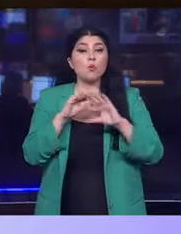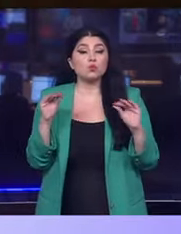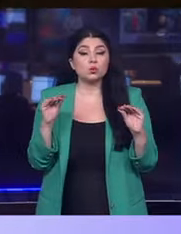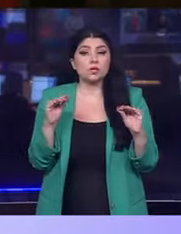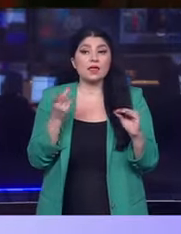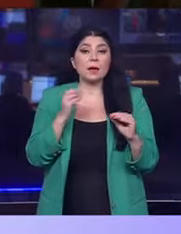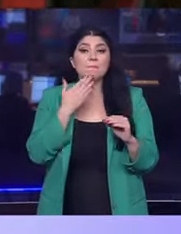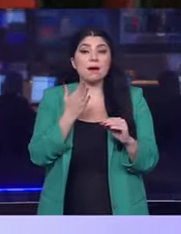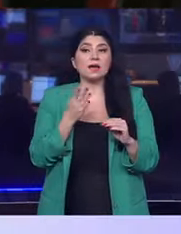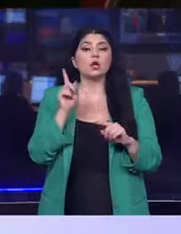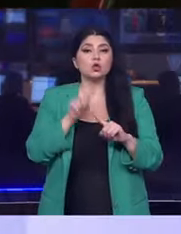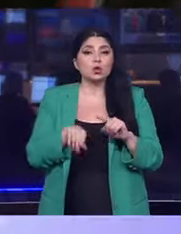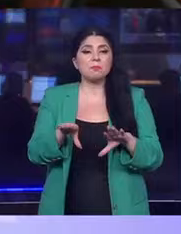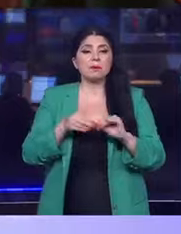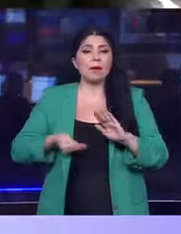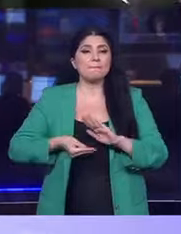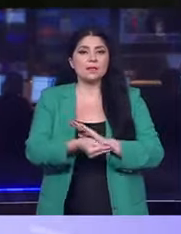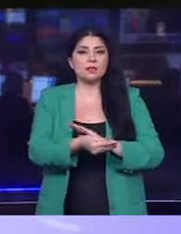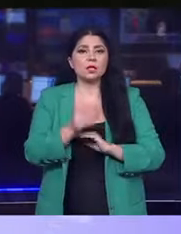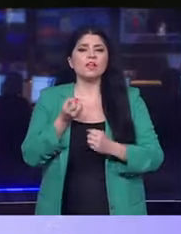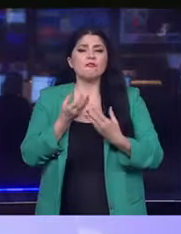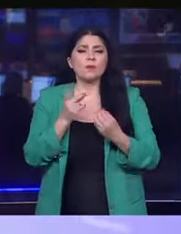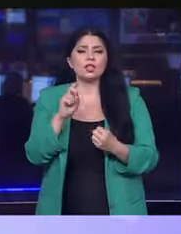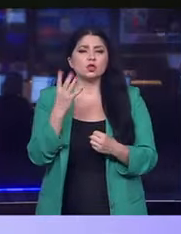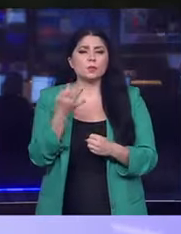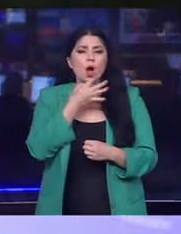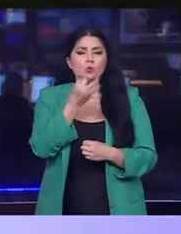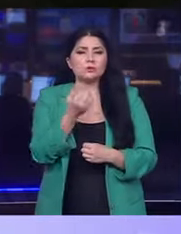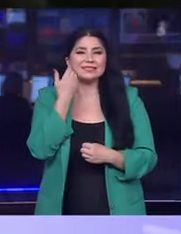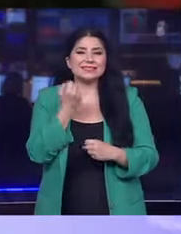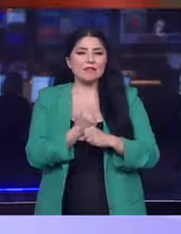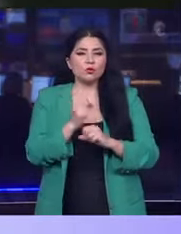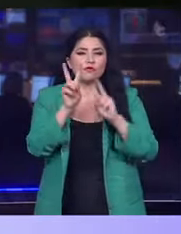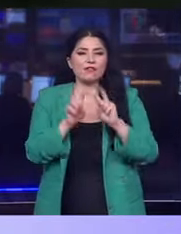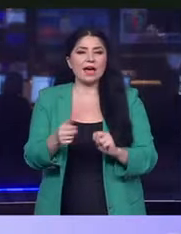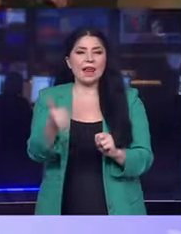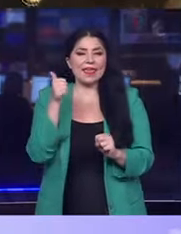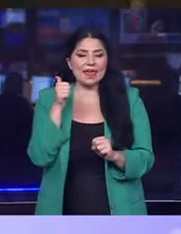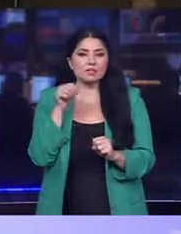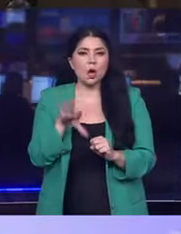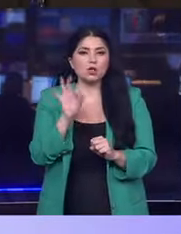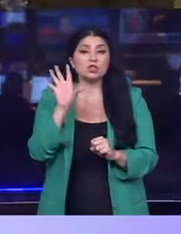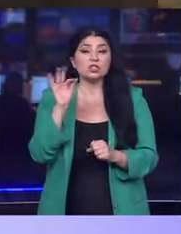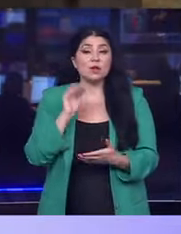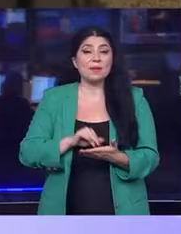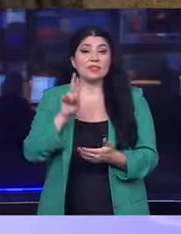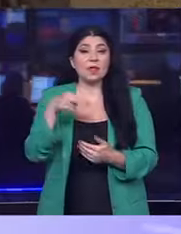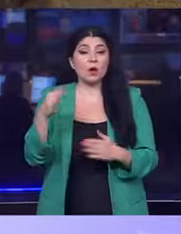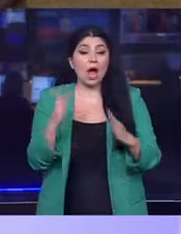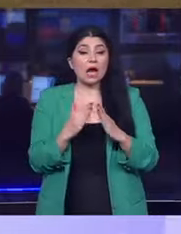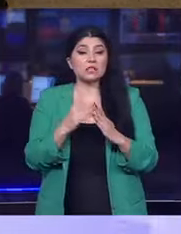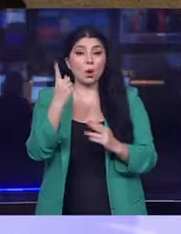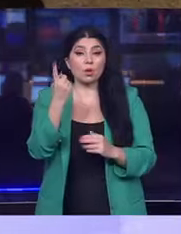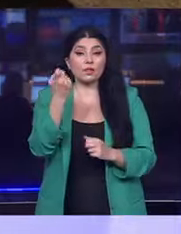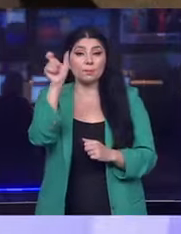pare că tot ar fi luat mită. Surse Digi24 spun că la perchezițiile de ieri s-au găsit 50.000 de euro acasă